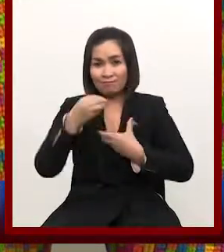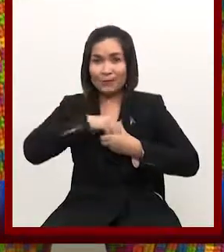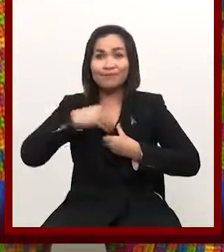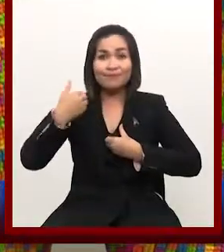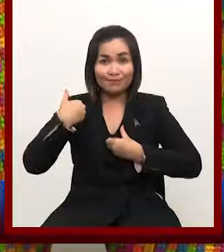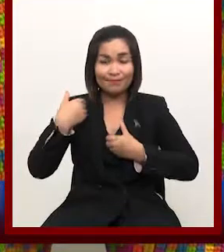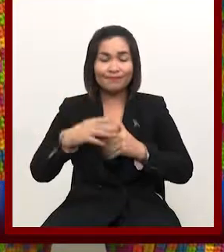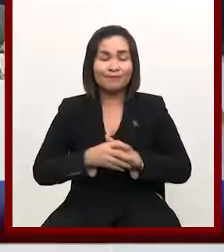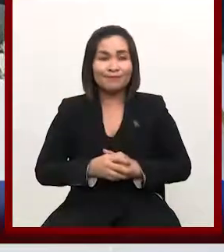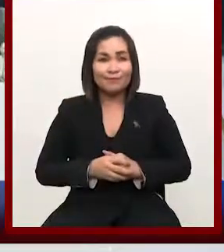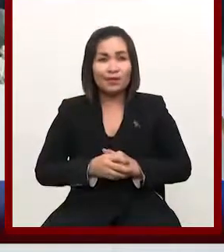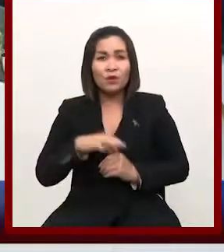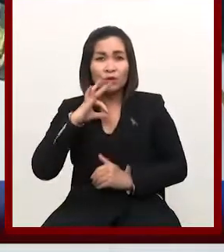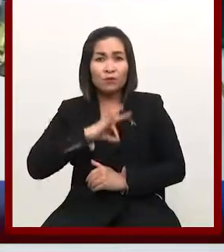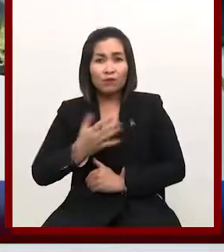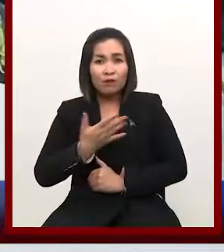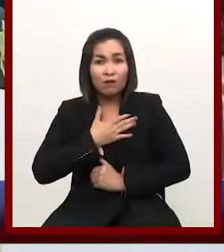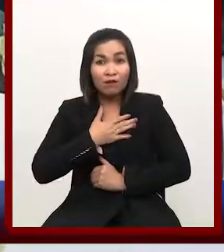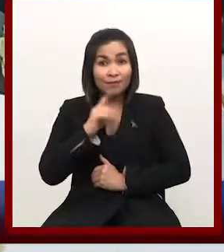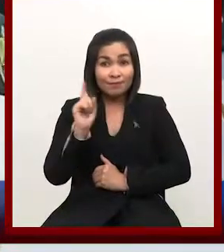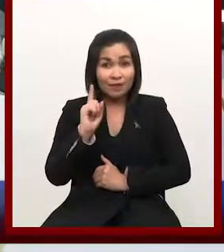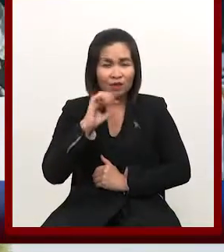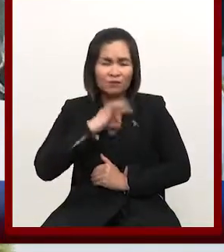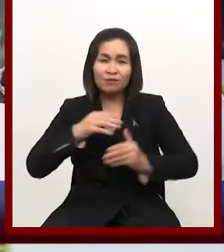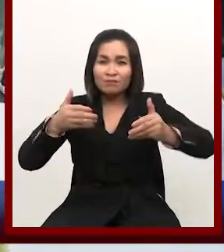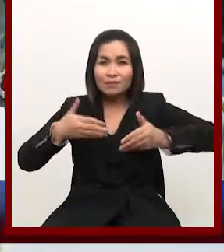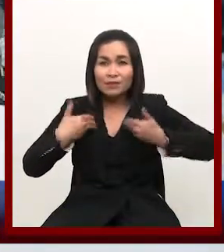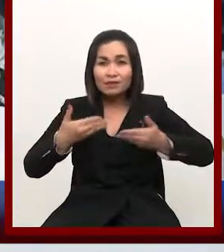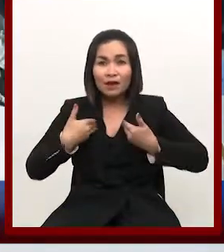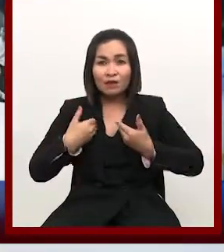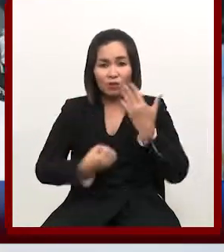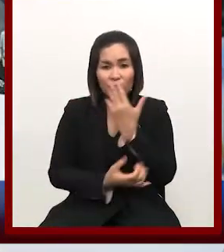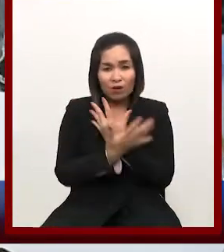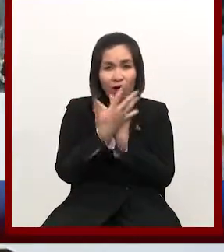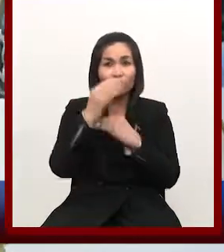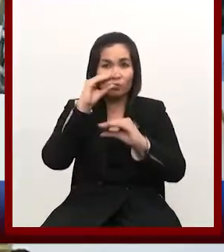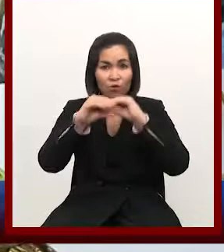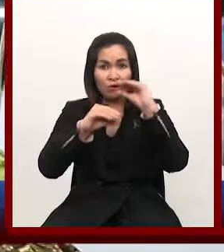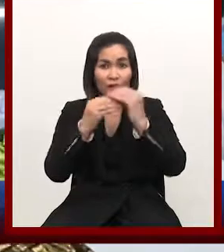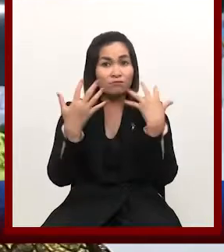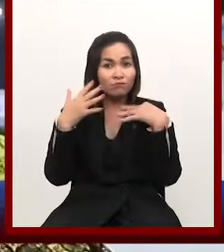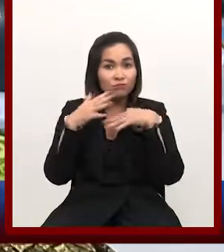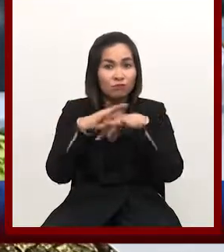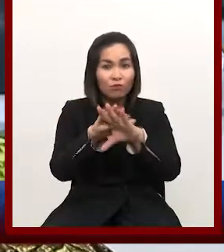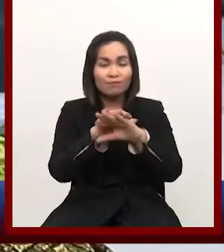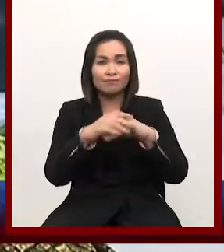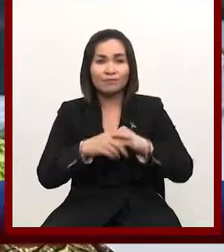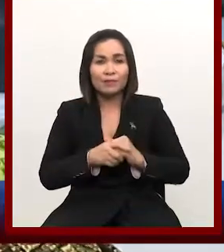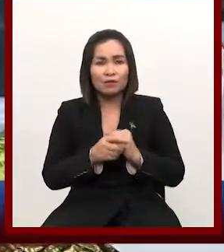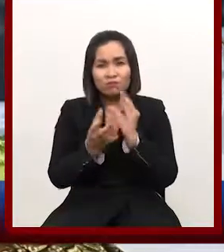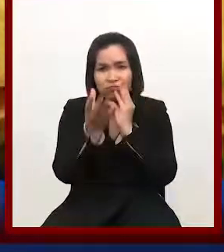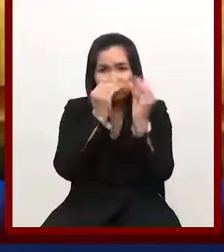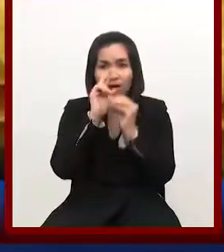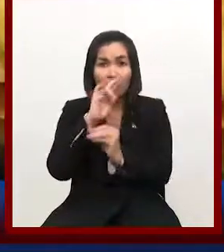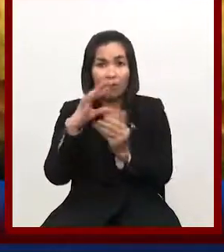ได้ระหว่างเรียนด้วยนะคะความรู้สึกของดิฉันนะคะก็รู้สึกดีใจมากค่ะที่ได้เข้ามาในโครงการนี้แล้วก็ได้ม